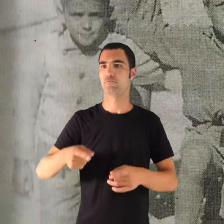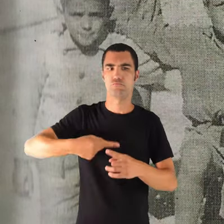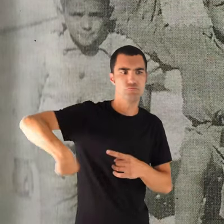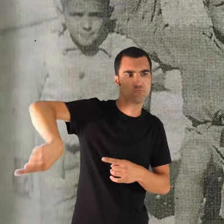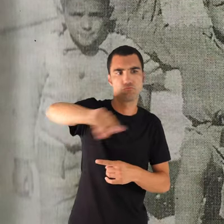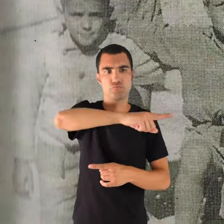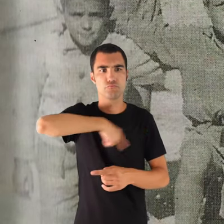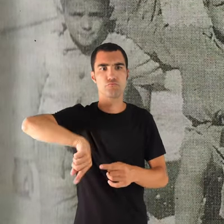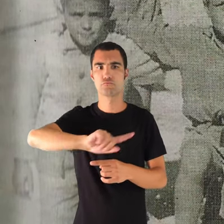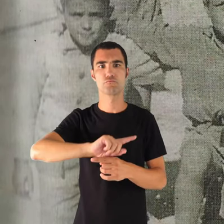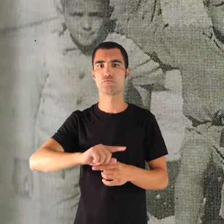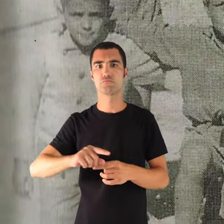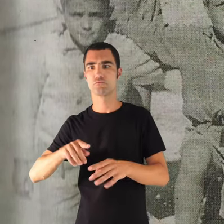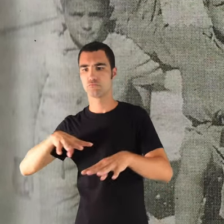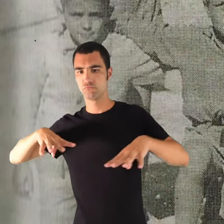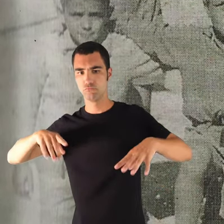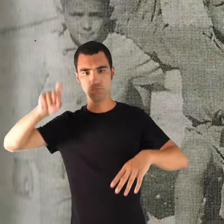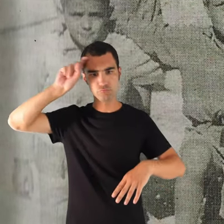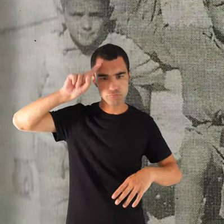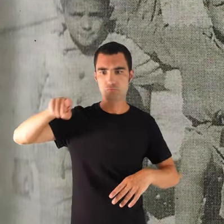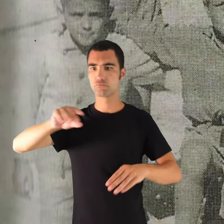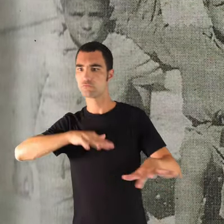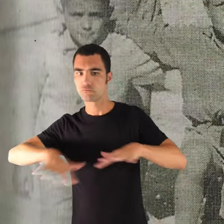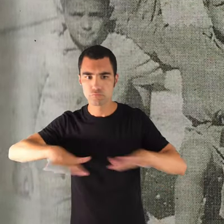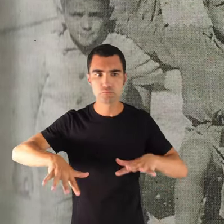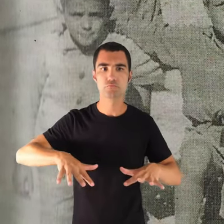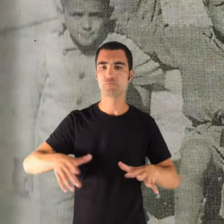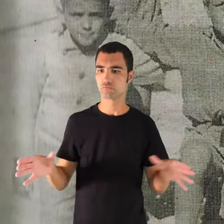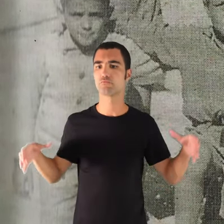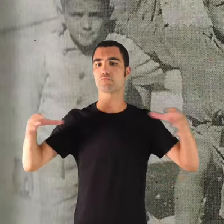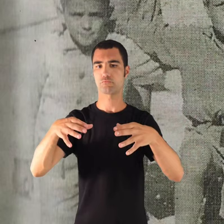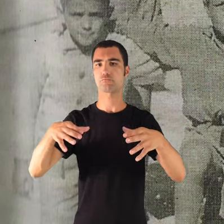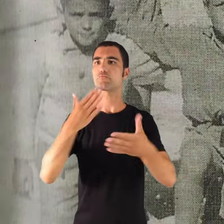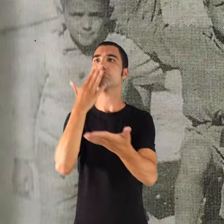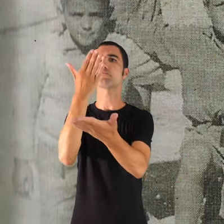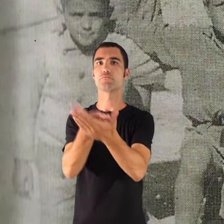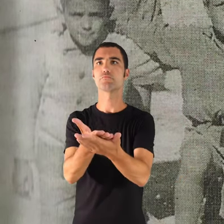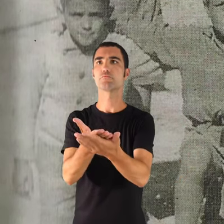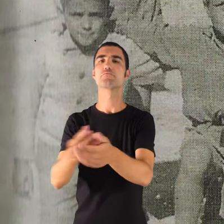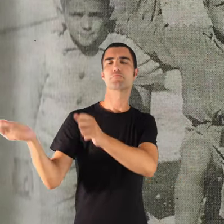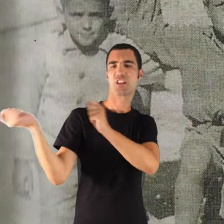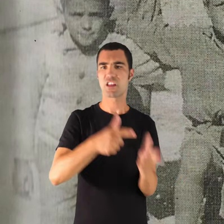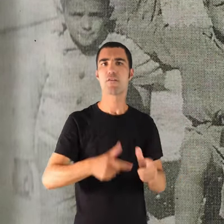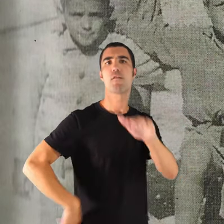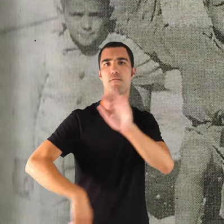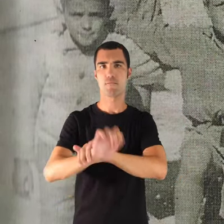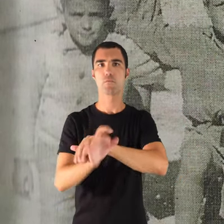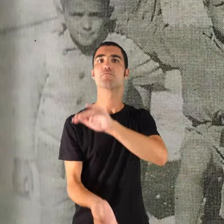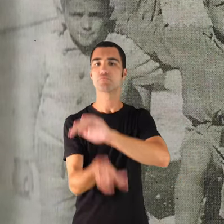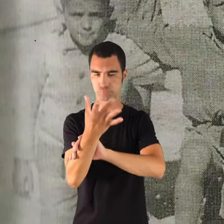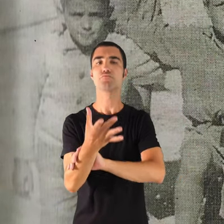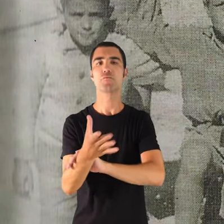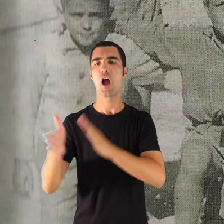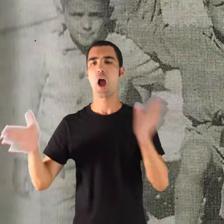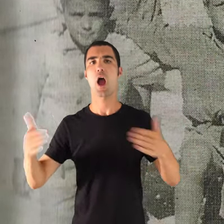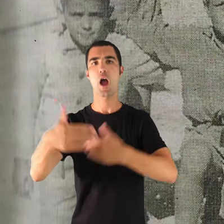Maria, va tenir un equip, va demanar un equip de futbol, i van arribar dues caixes enormes,